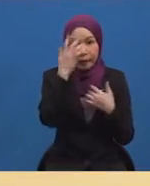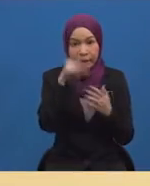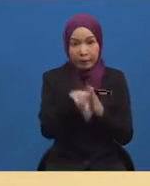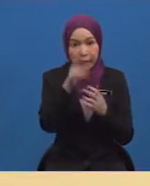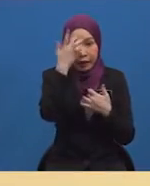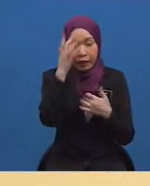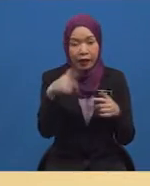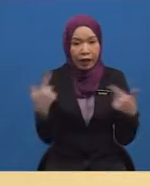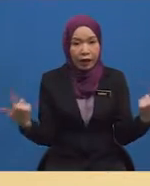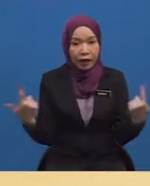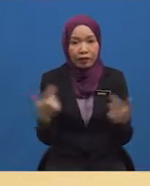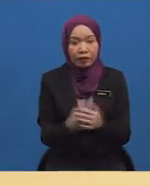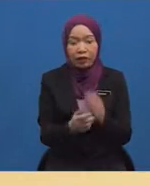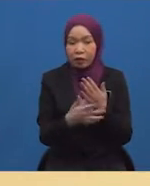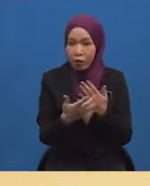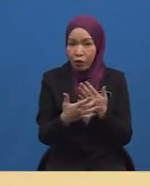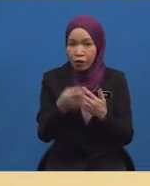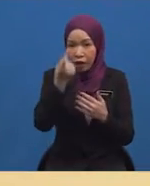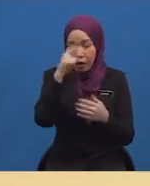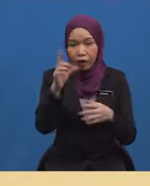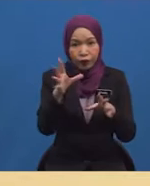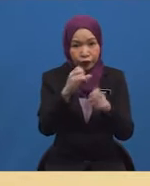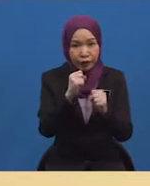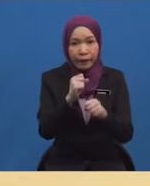yang sempit dan rapat.